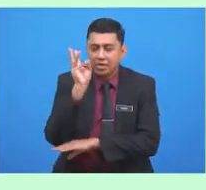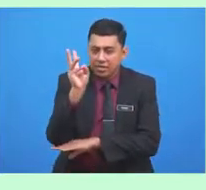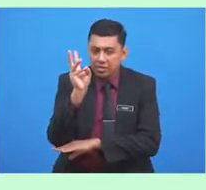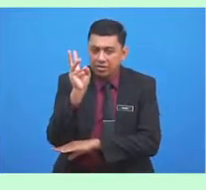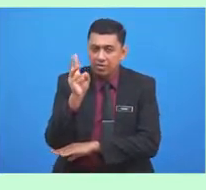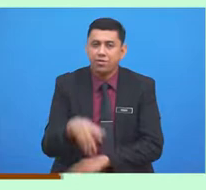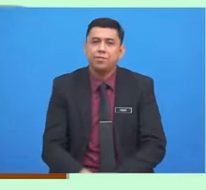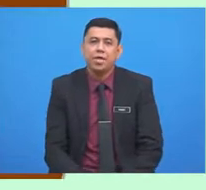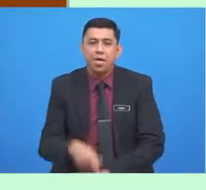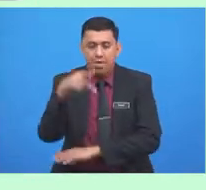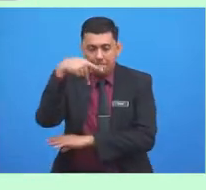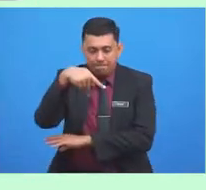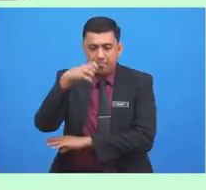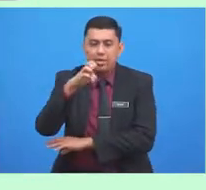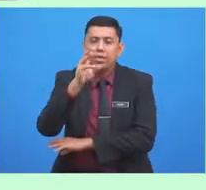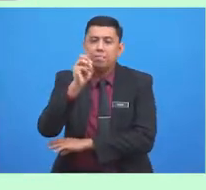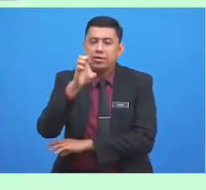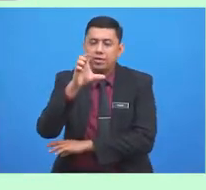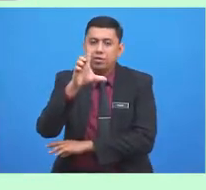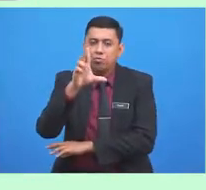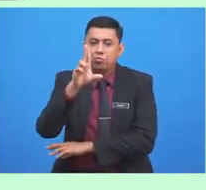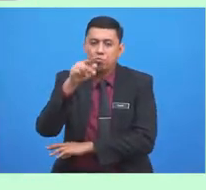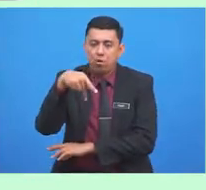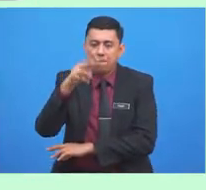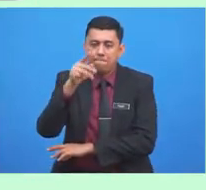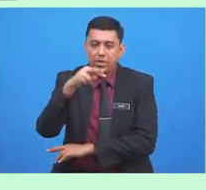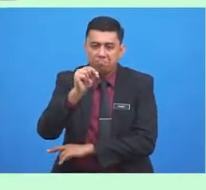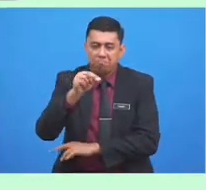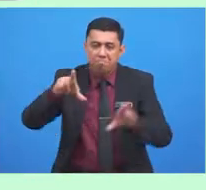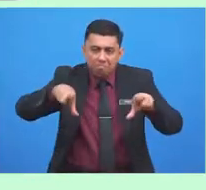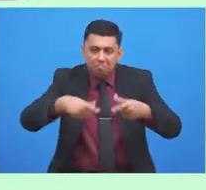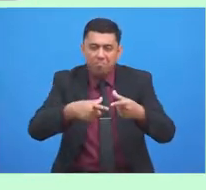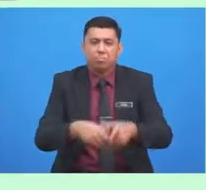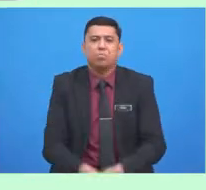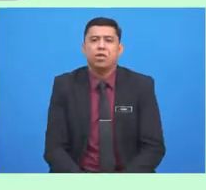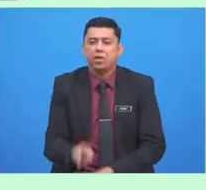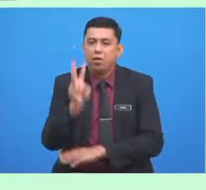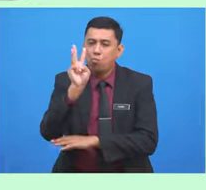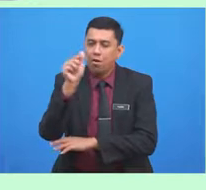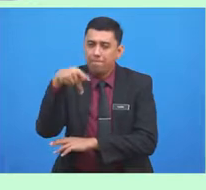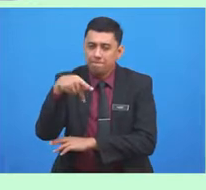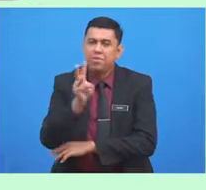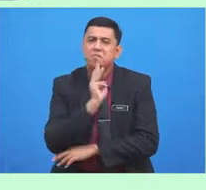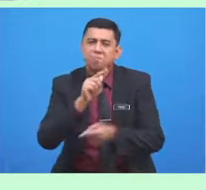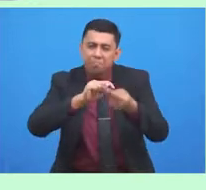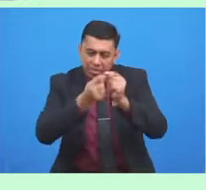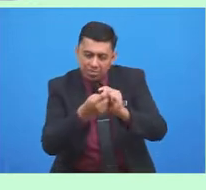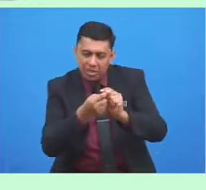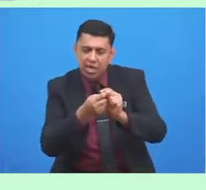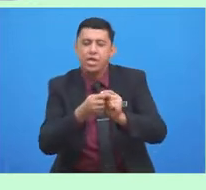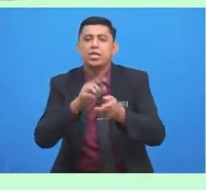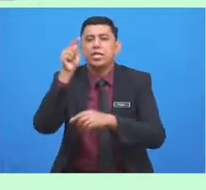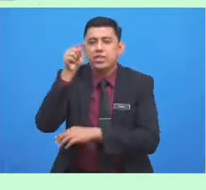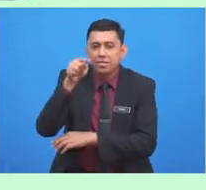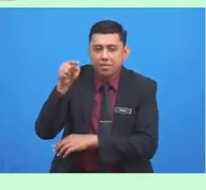ialah pemeluapan. Pemeluapan ini berlaku apabila wap-wap air bertukar menjadi titisan